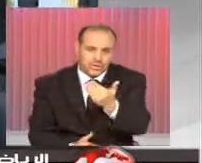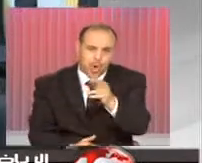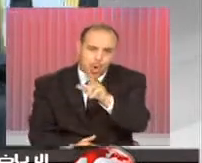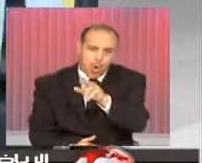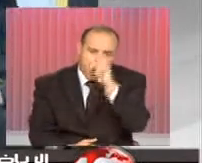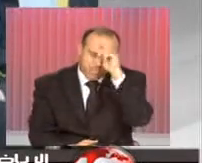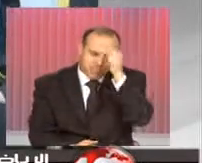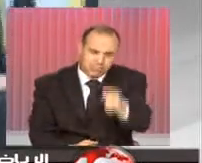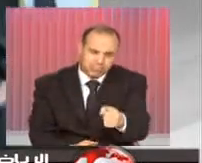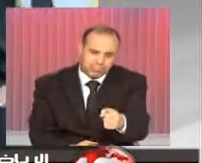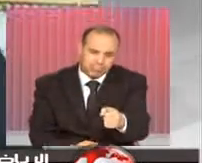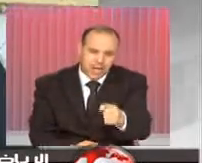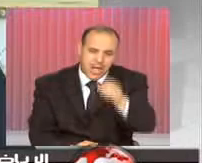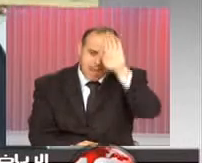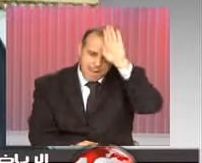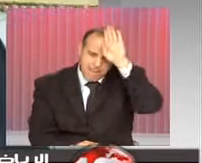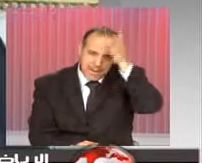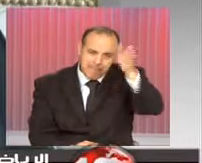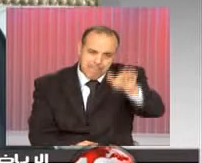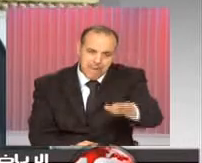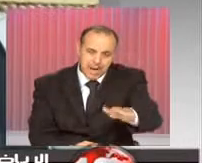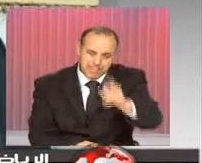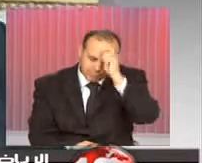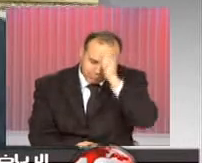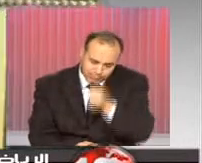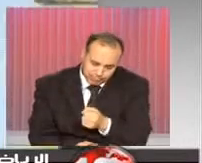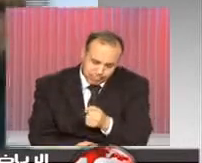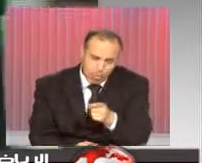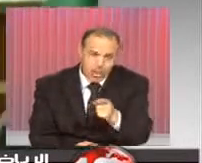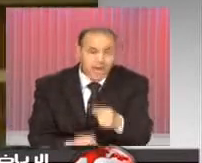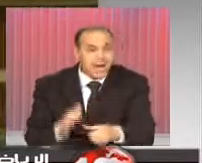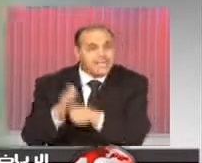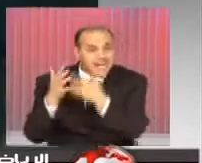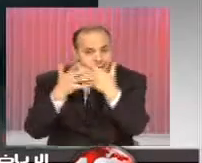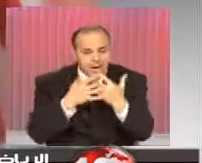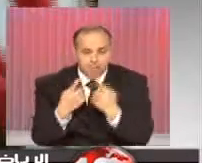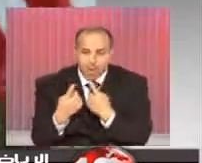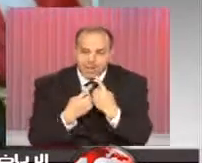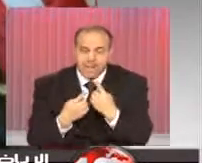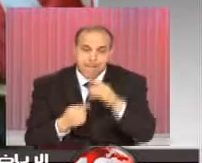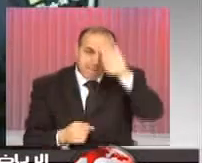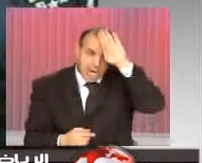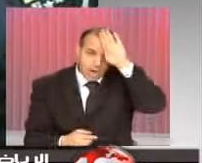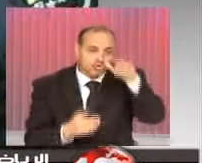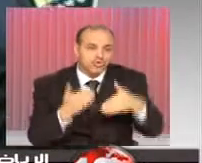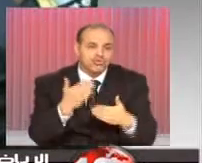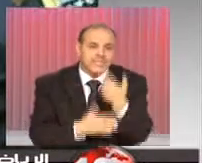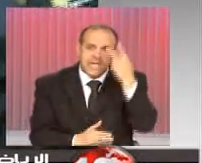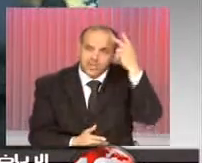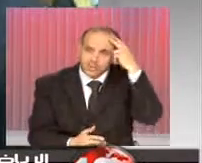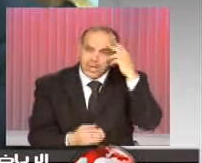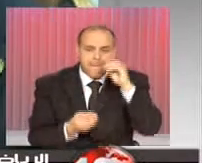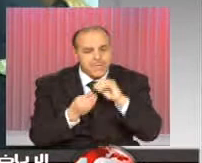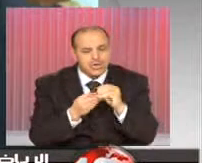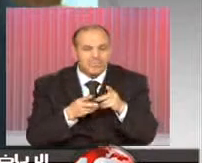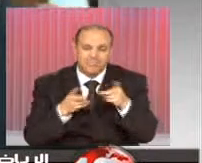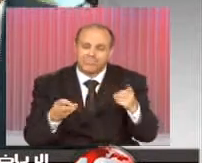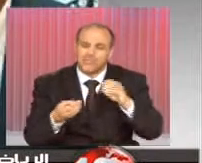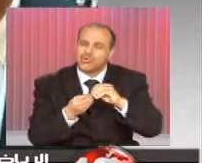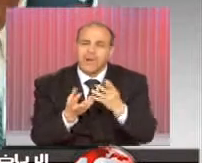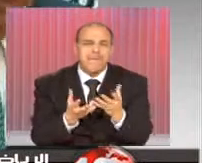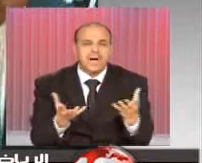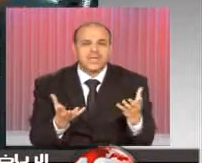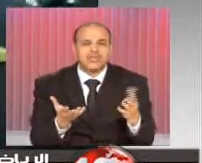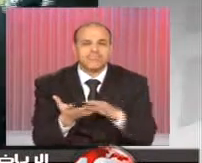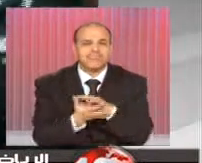سلفه الملك عبد الله بن عبد العزيز. وأجرى أوباما محادثات مع الملك الجديد سلمان تناولت القضايا الشائكة في المنطقة مثل